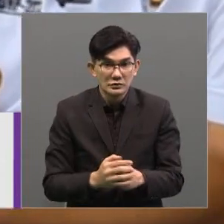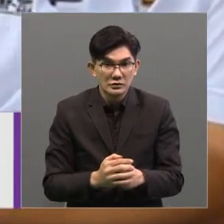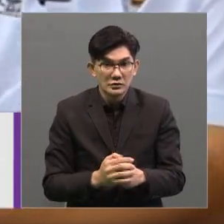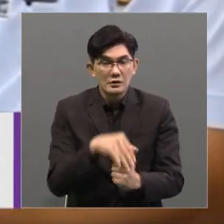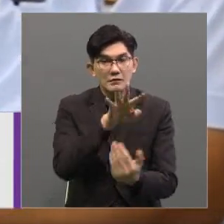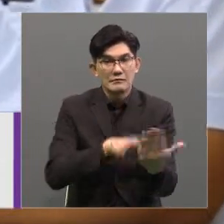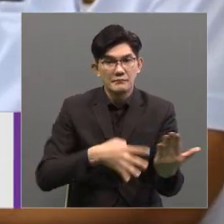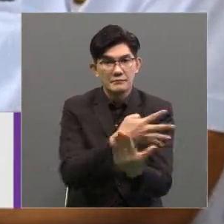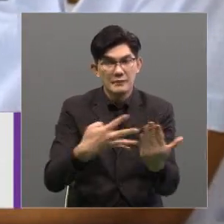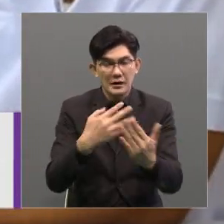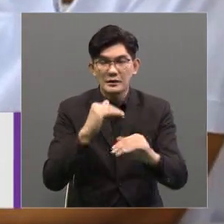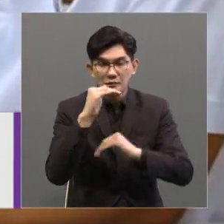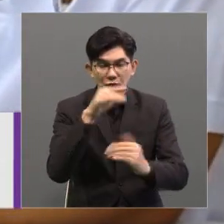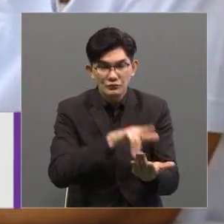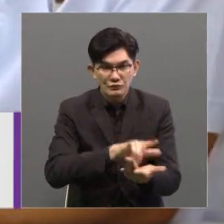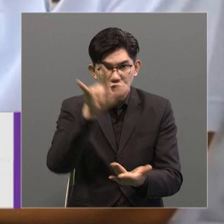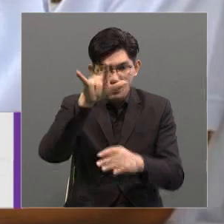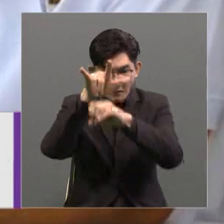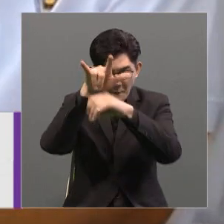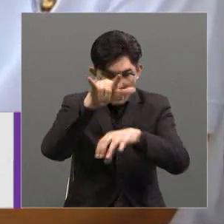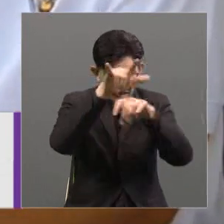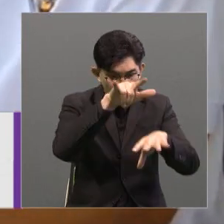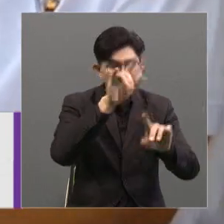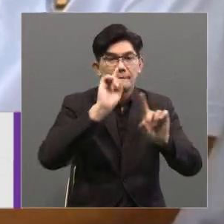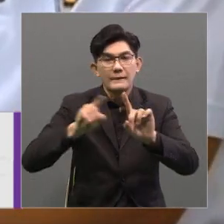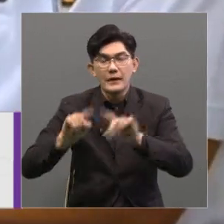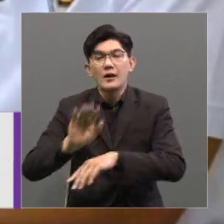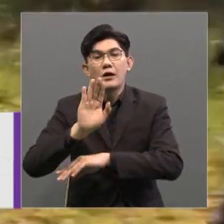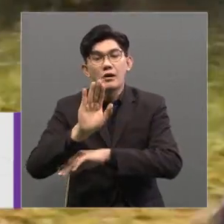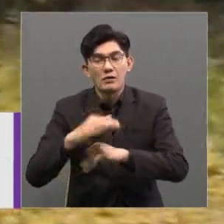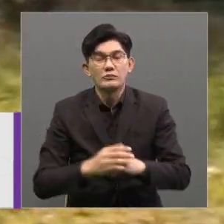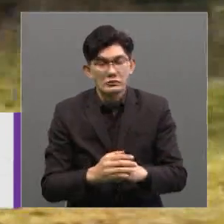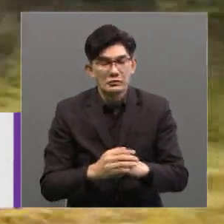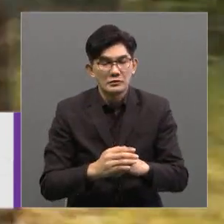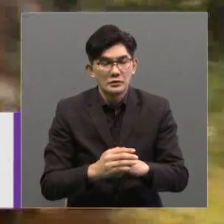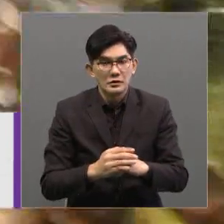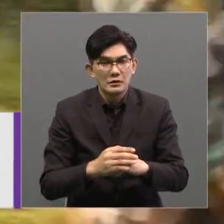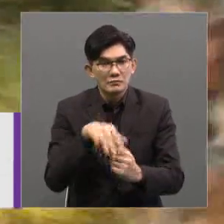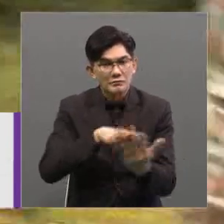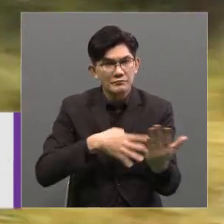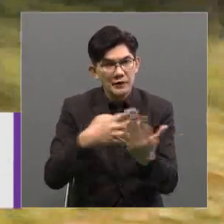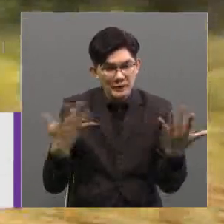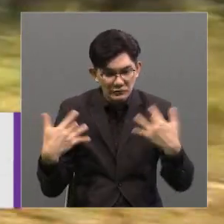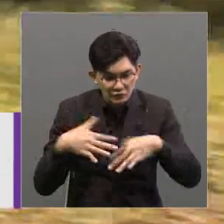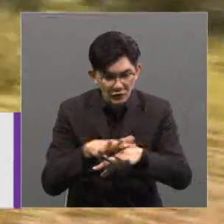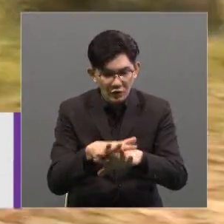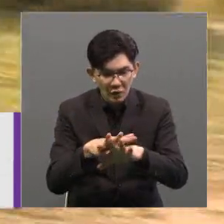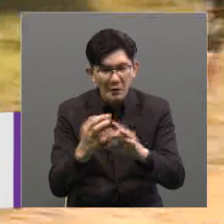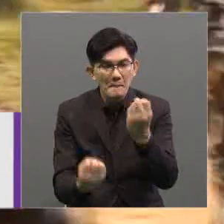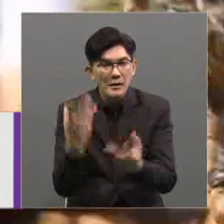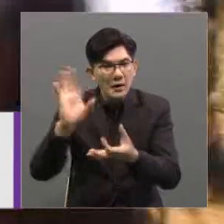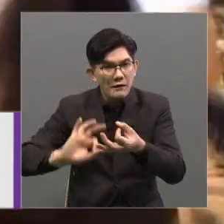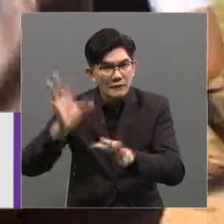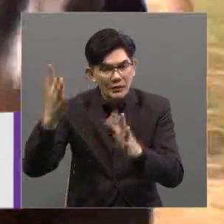ำหนดแผนการบินกับสำนักบริหารพื้นที่อนุรักษ์ที่3บ้านโป่งเพื่อร่วมกำหนดแผนการบินให้สอดคล้องกับสถานการณ์ไฟป่า